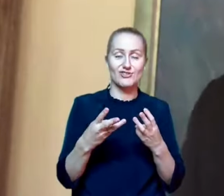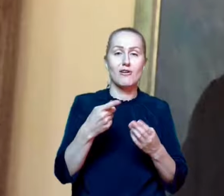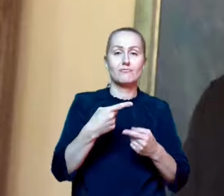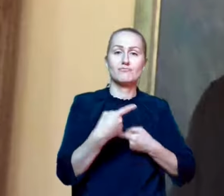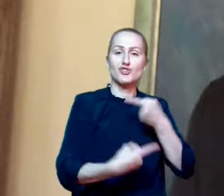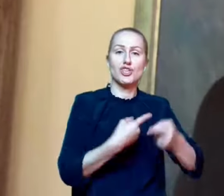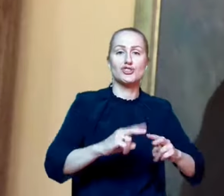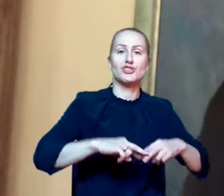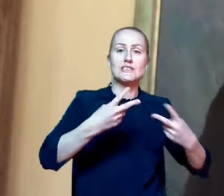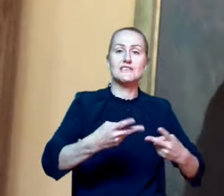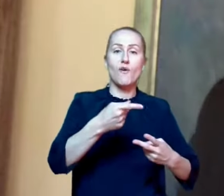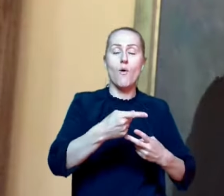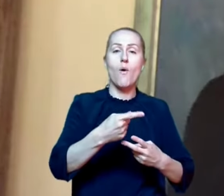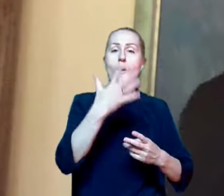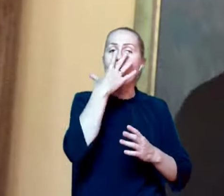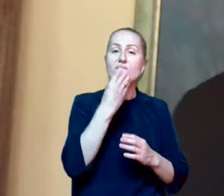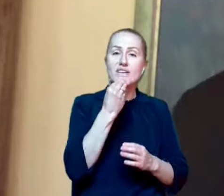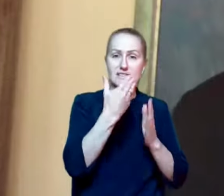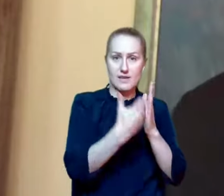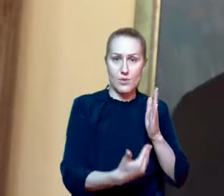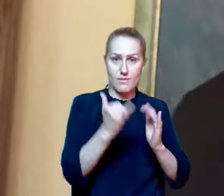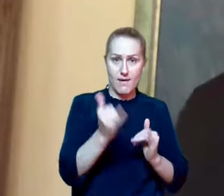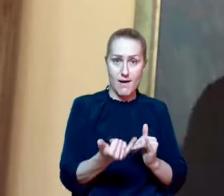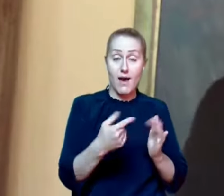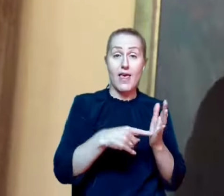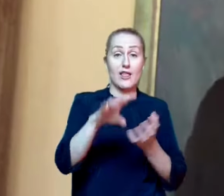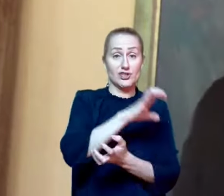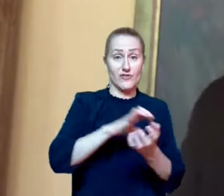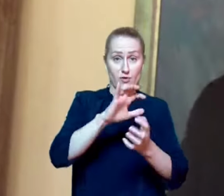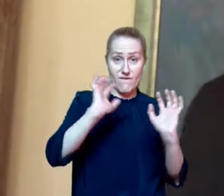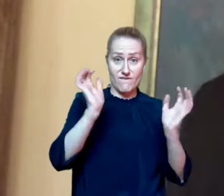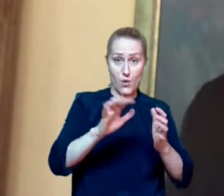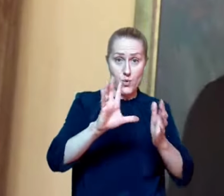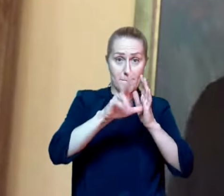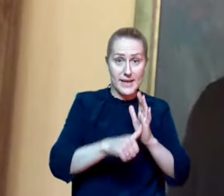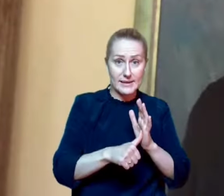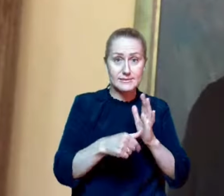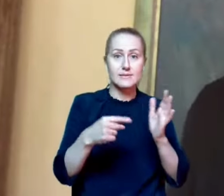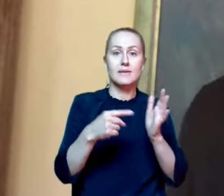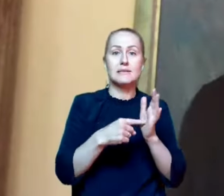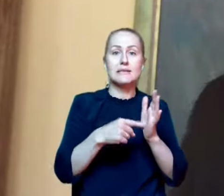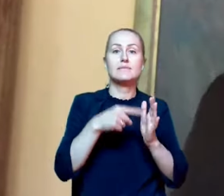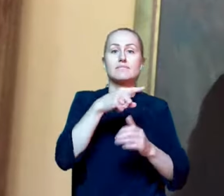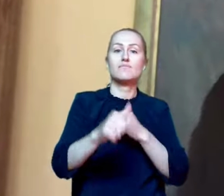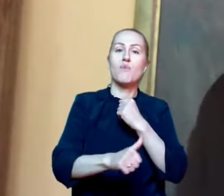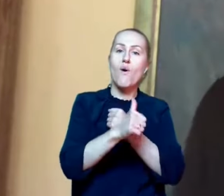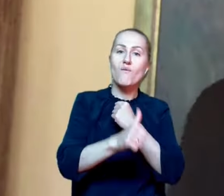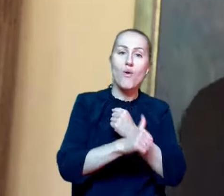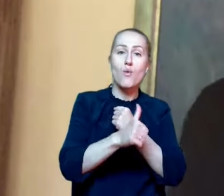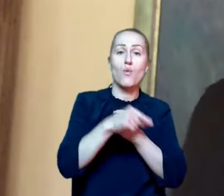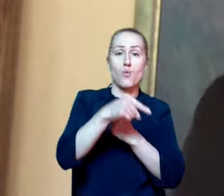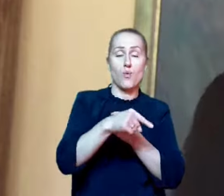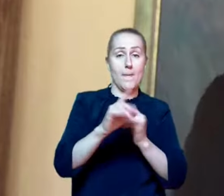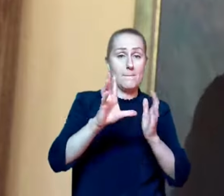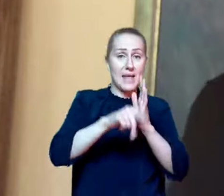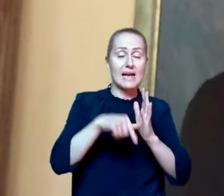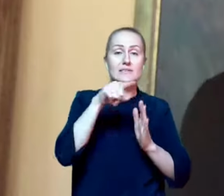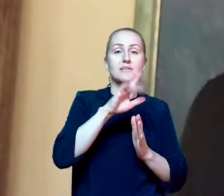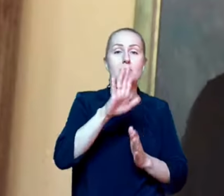wizerunku, bo oczywiście Światowe Forum Miejskie sprawia, że miasto staje się